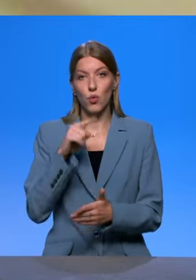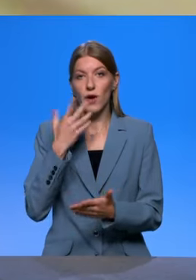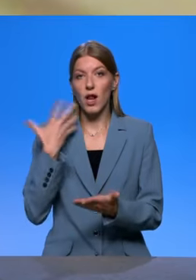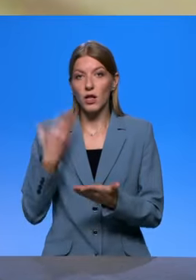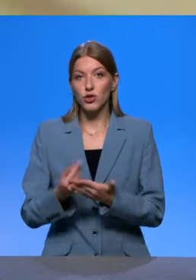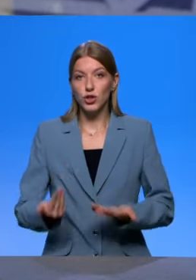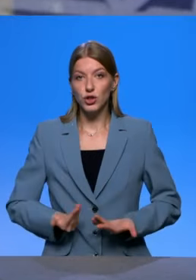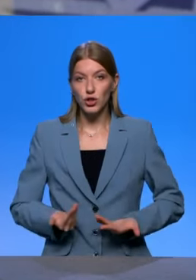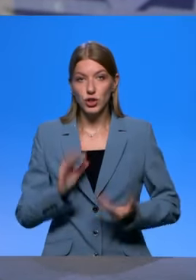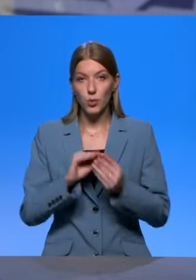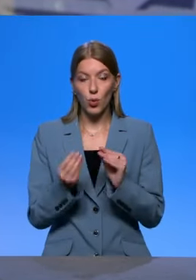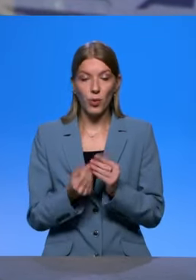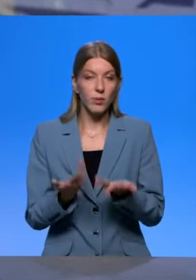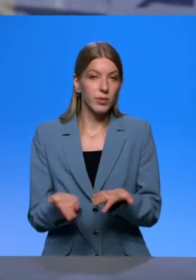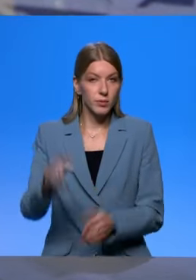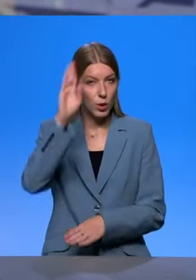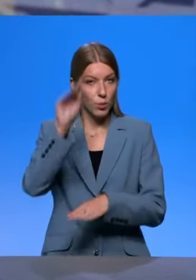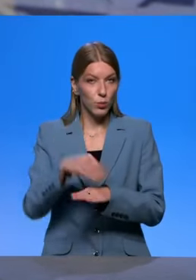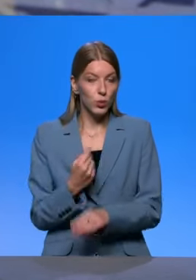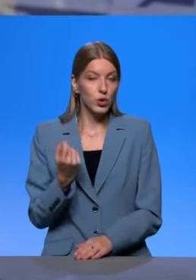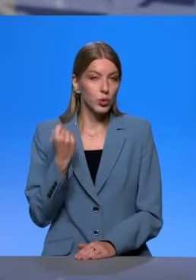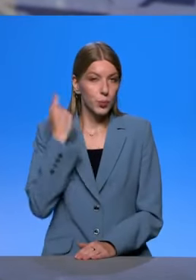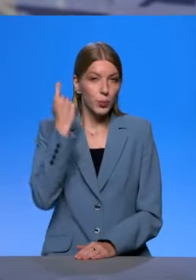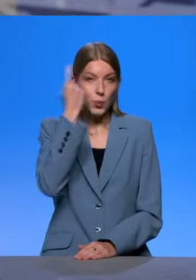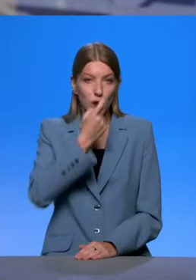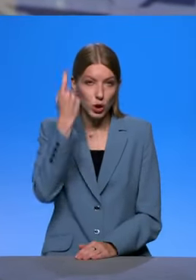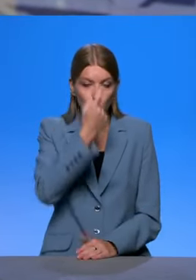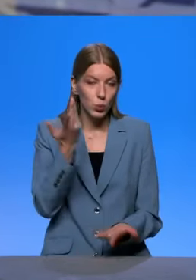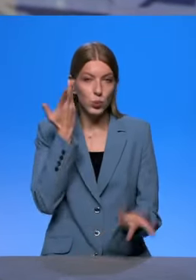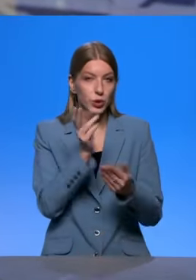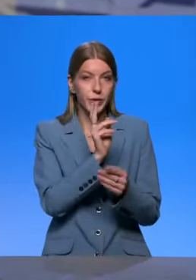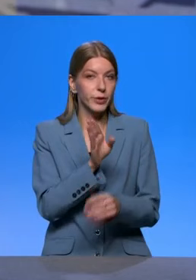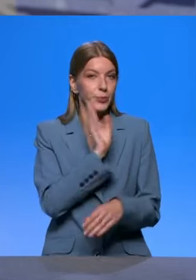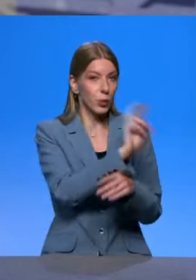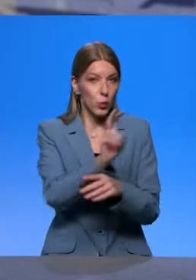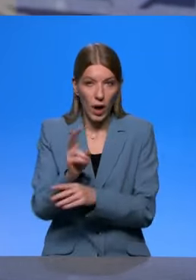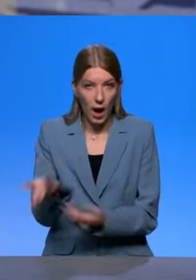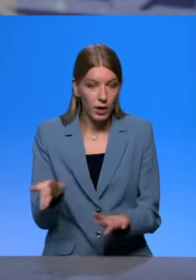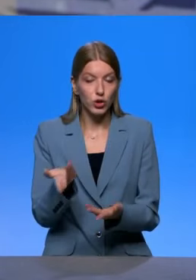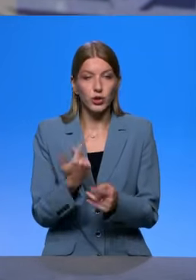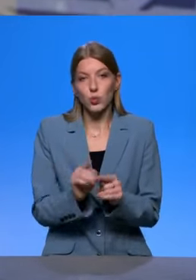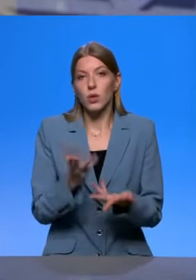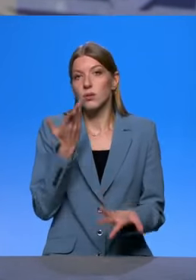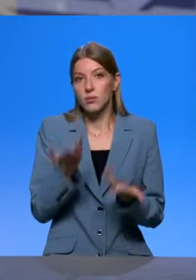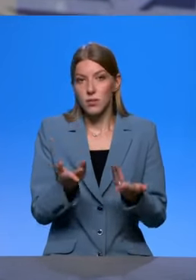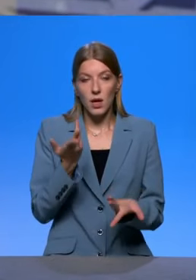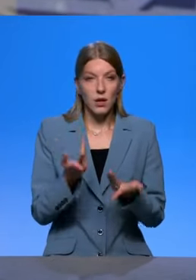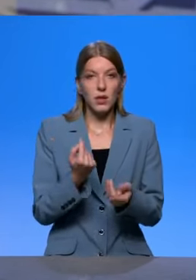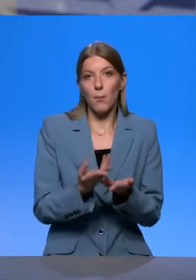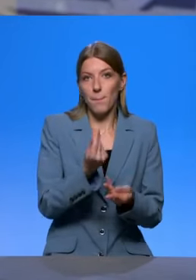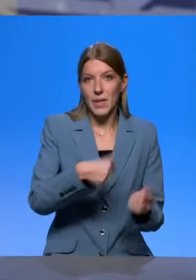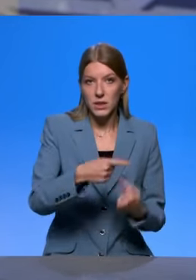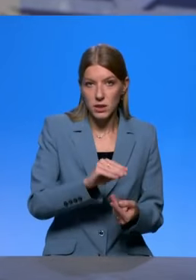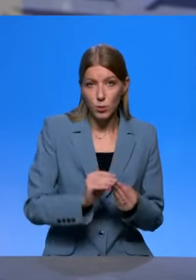там, гулящий и какой-то муж. Если это мужчина, тоже понятно, это проблемы в бизнесе, там еще что. То есть, есть такие